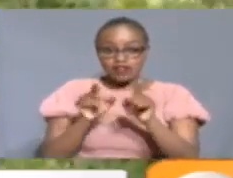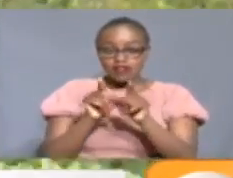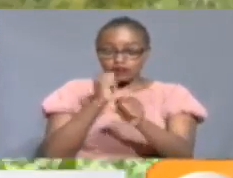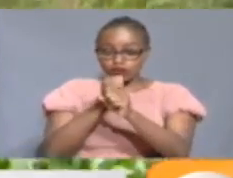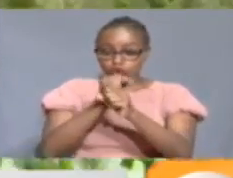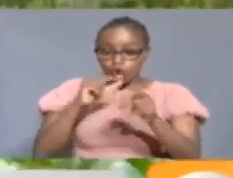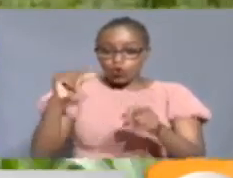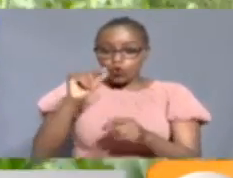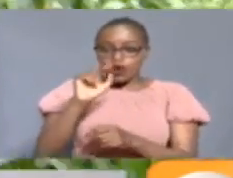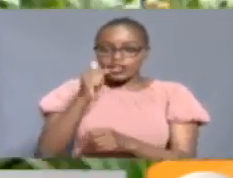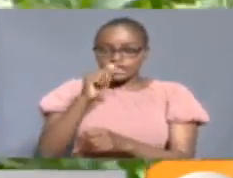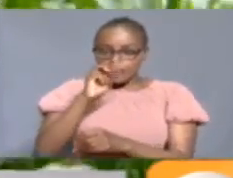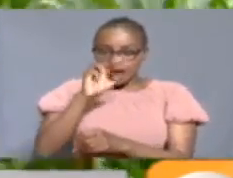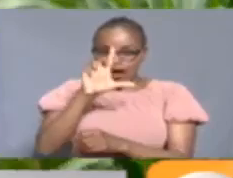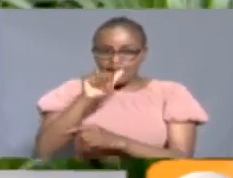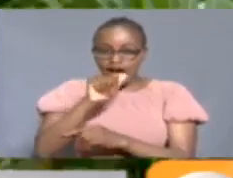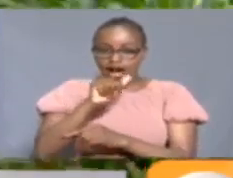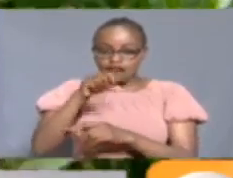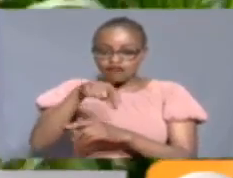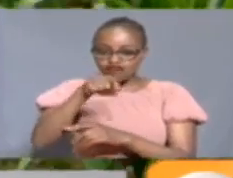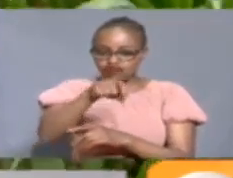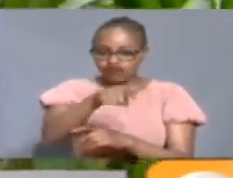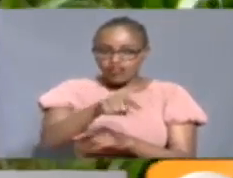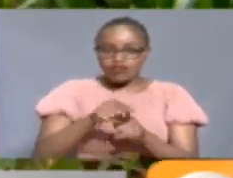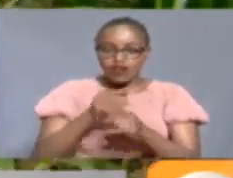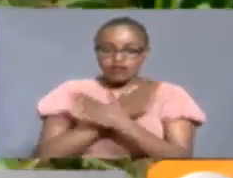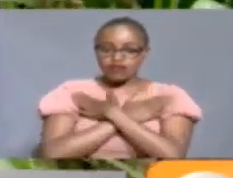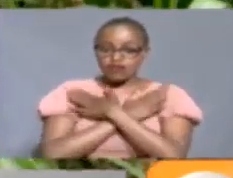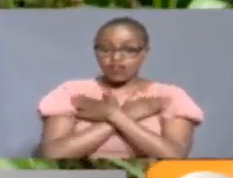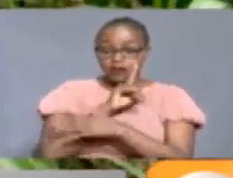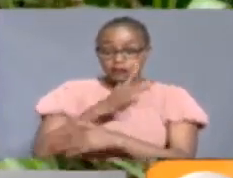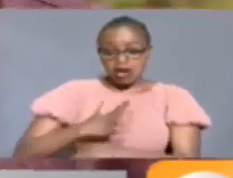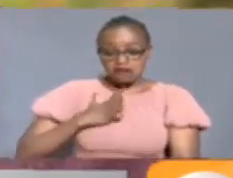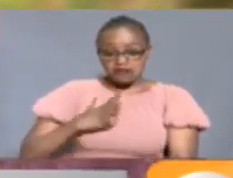cha nyasi ya Guatemala baada ya kumtembelea rafiki yake mmoja.